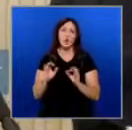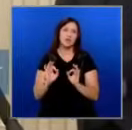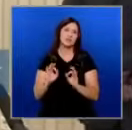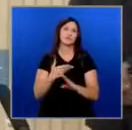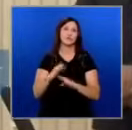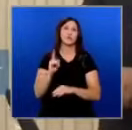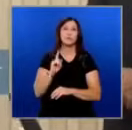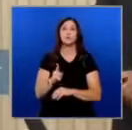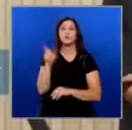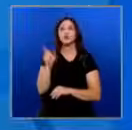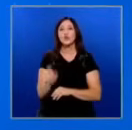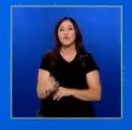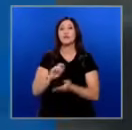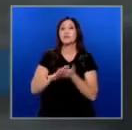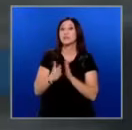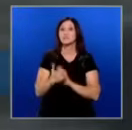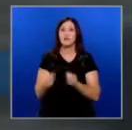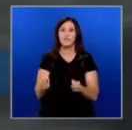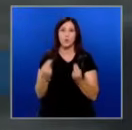винаги може човек да се справи и по-добре.